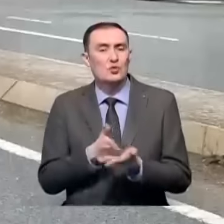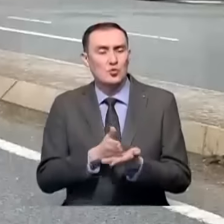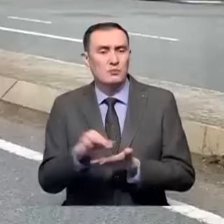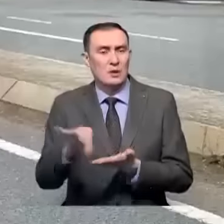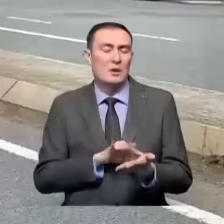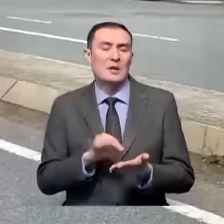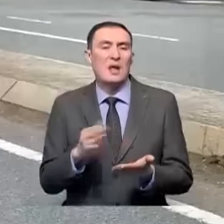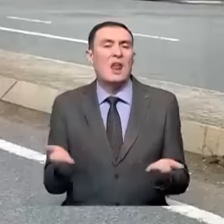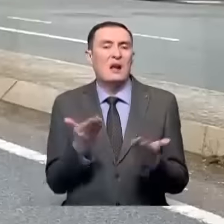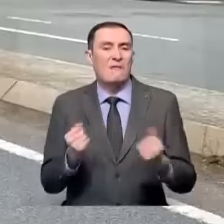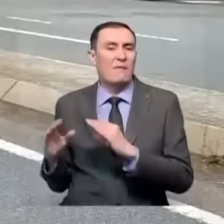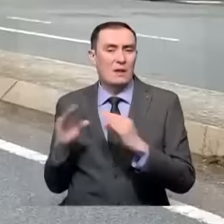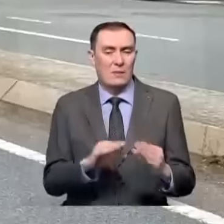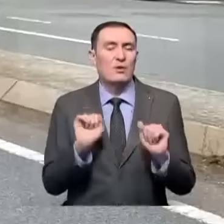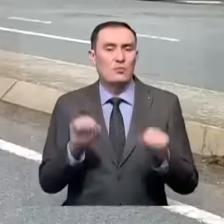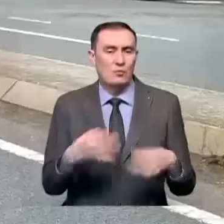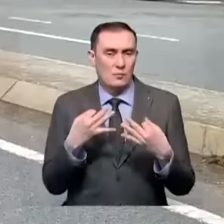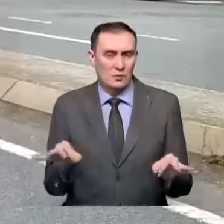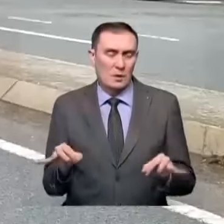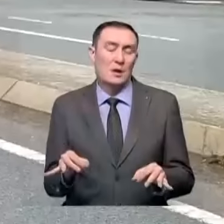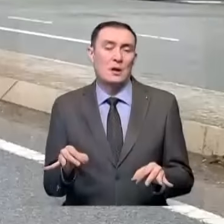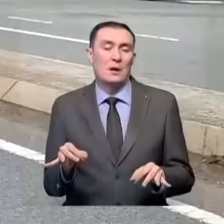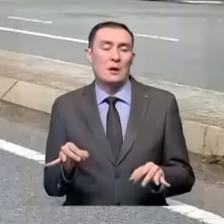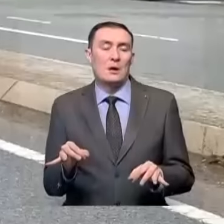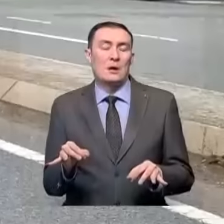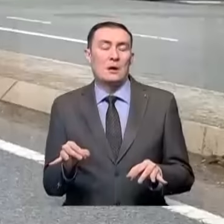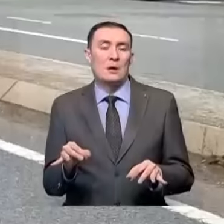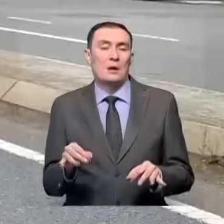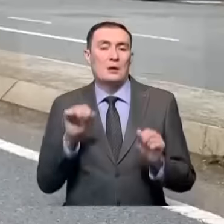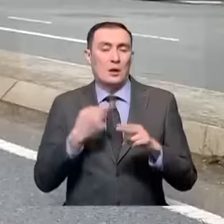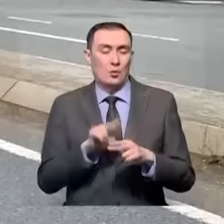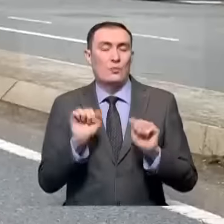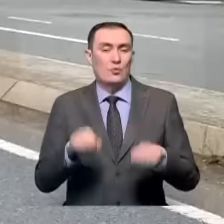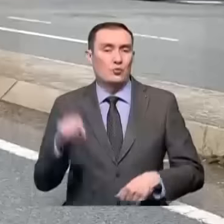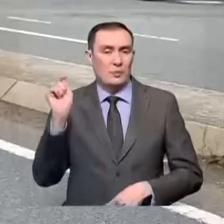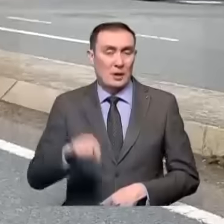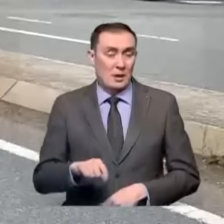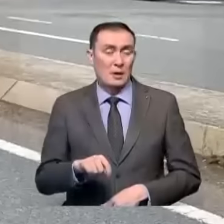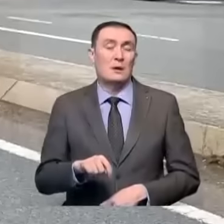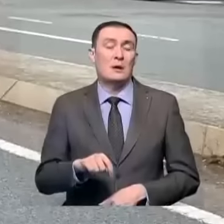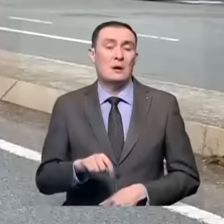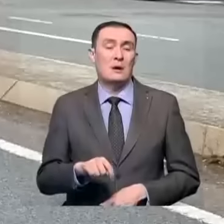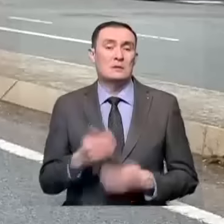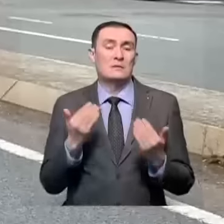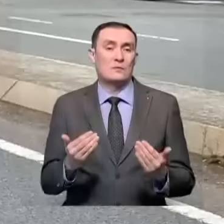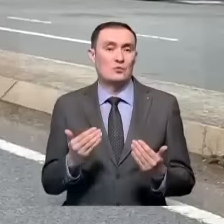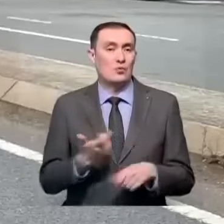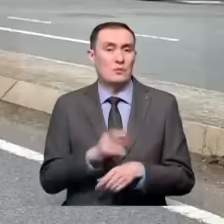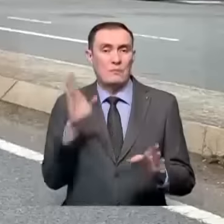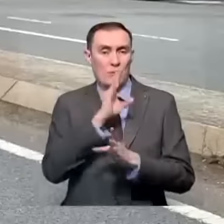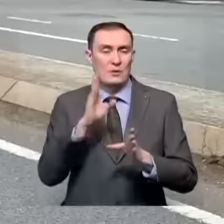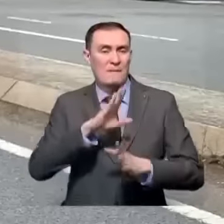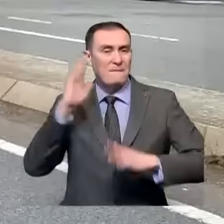и легковые автомобили, которые каким-то образом добираются сегодня сюда. Здесь сегодня довольно